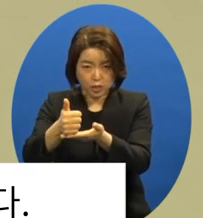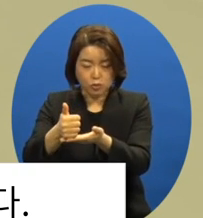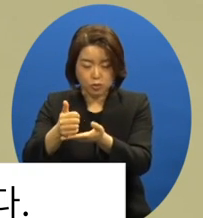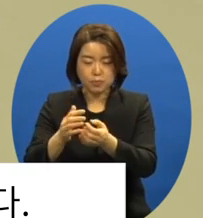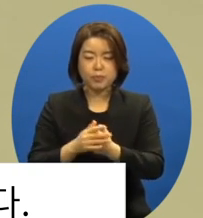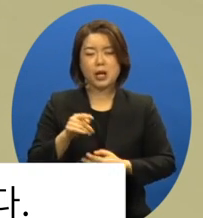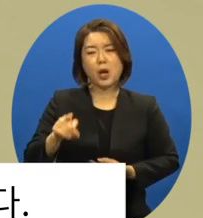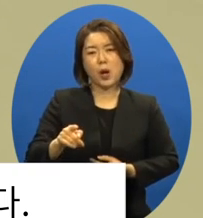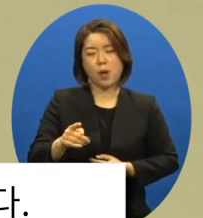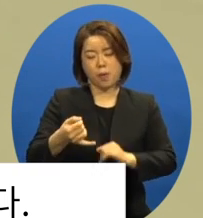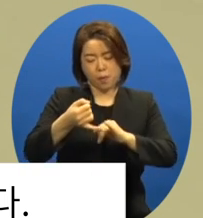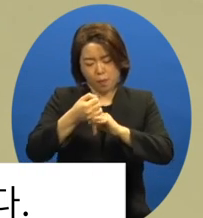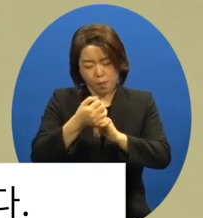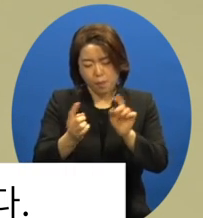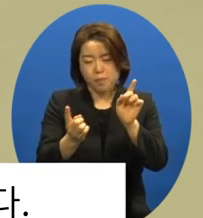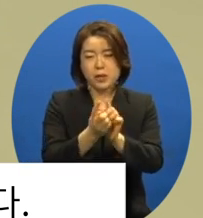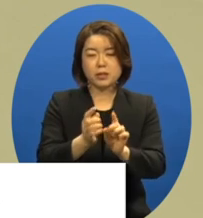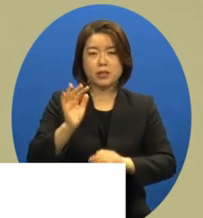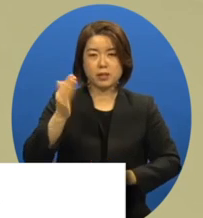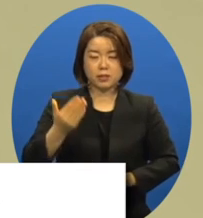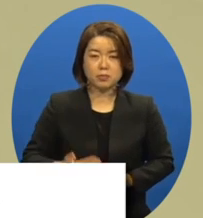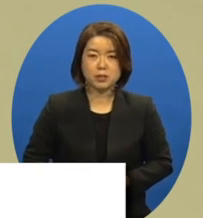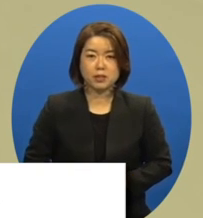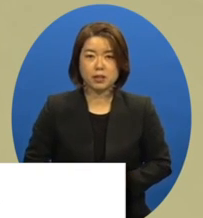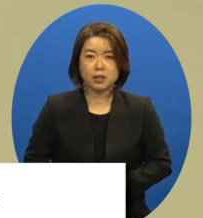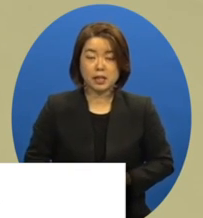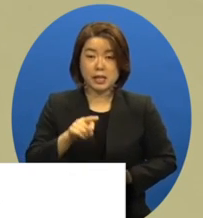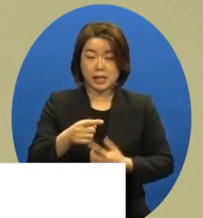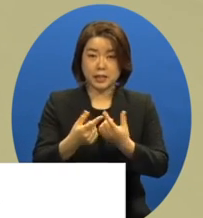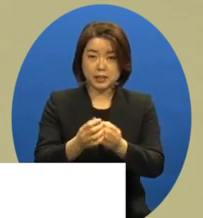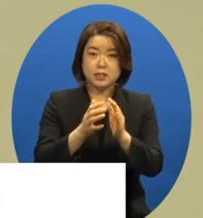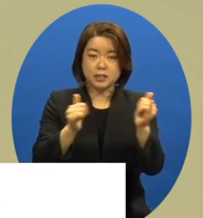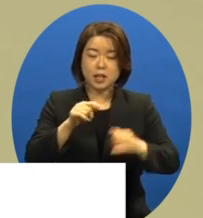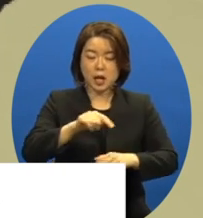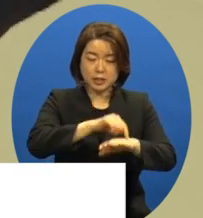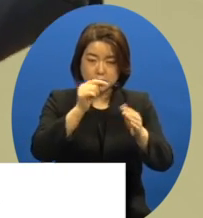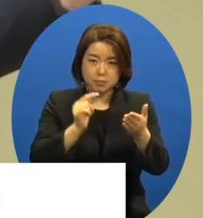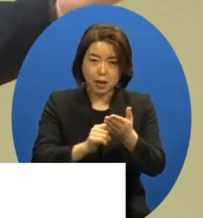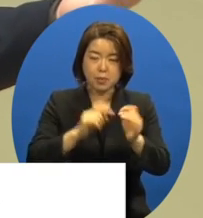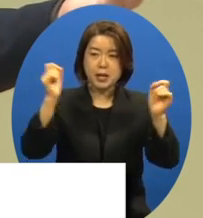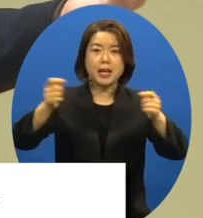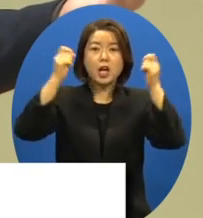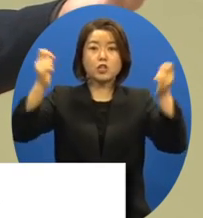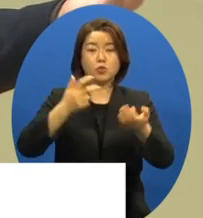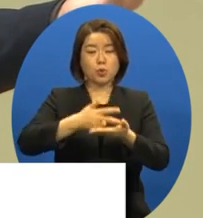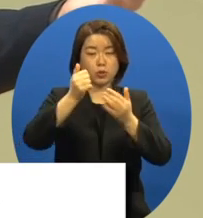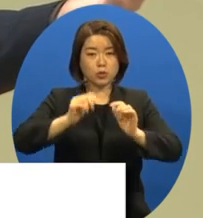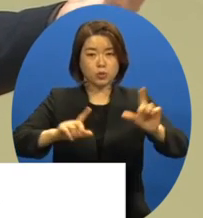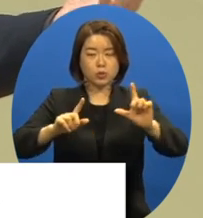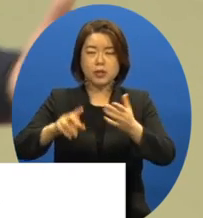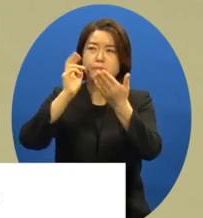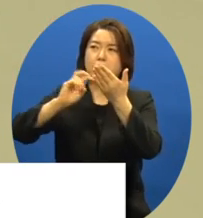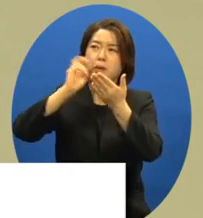그분을 진짜 만나야 합니다. 그런 사람은 그 마음에 종려주일의 찬송이 있습니다.